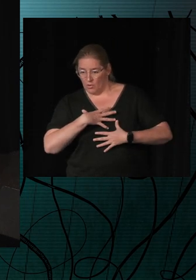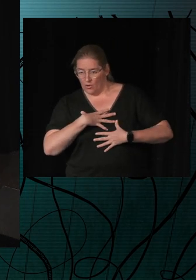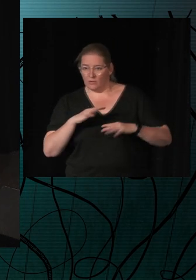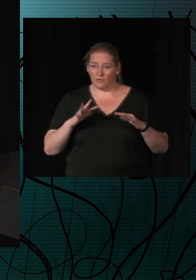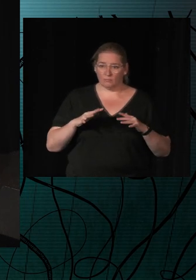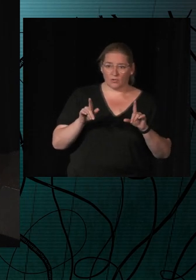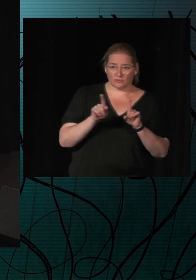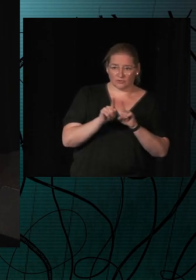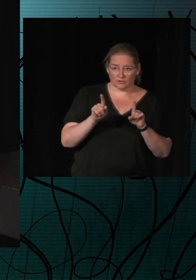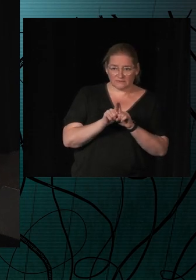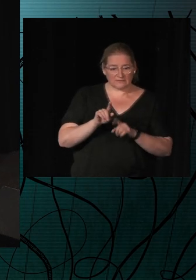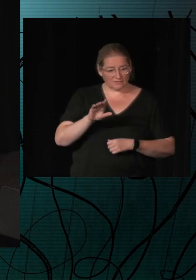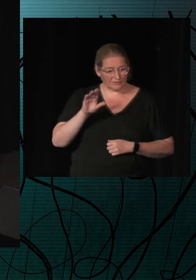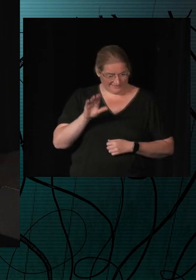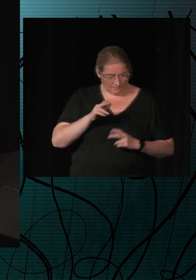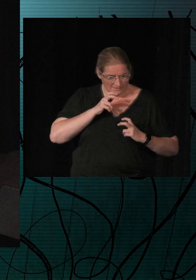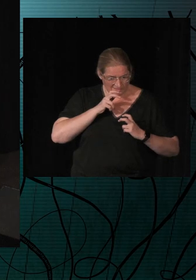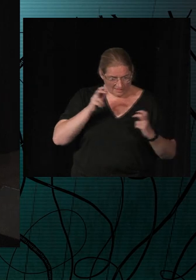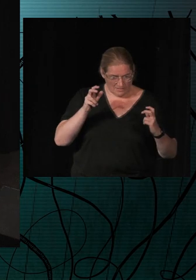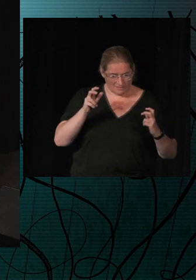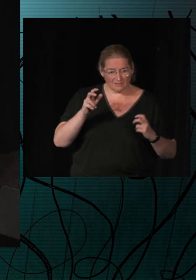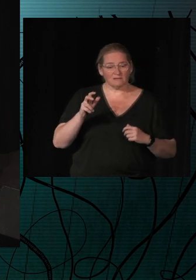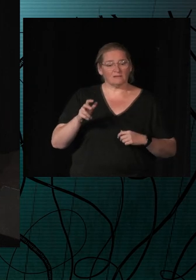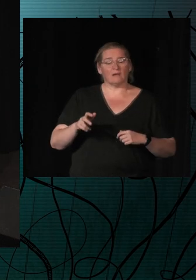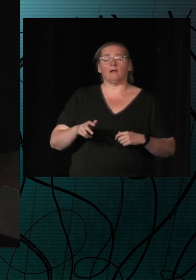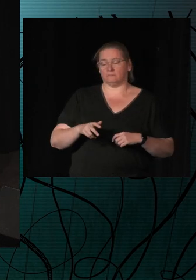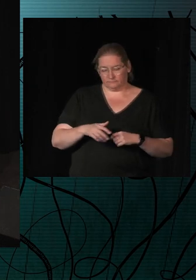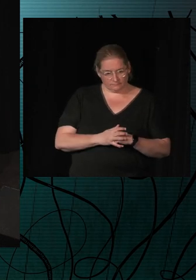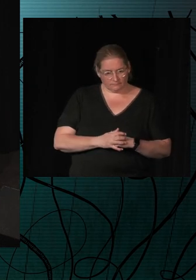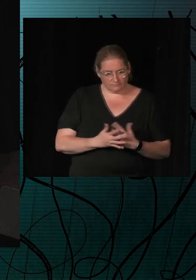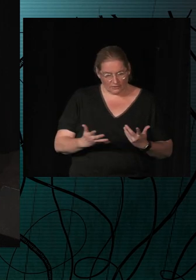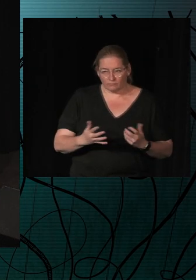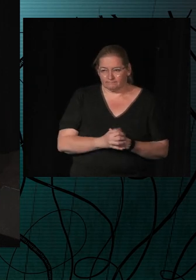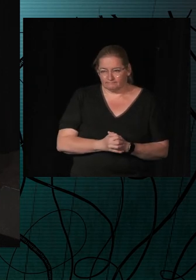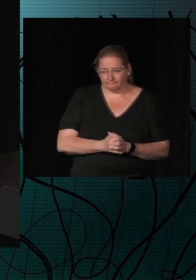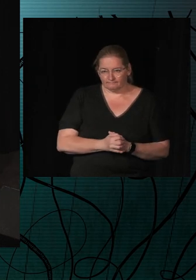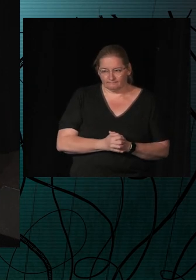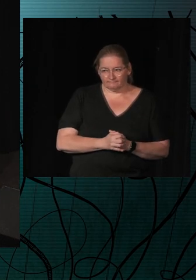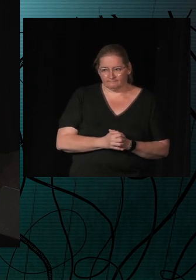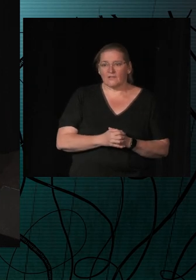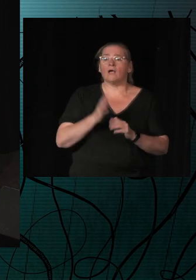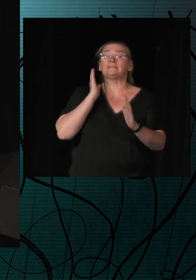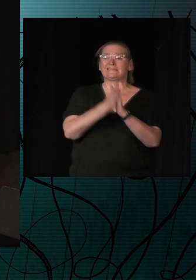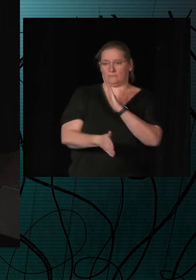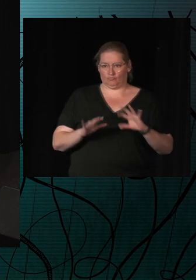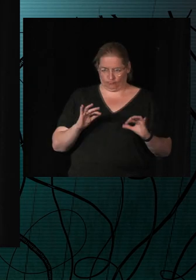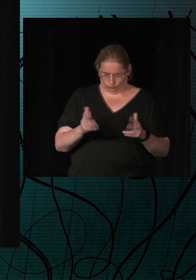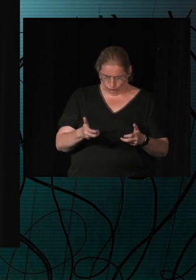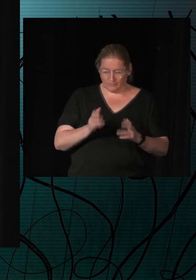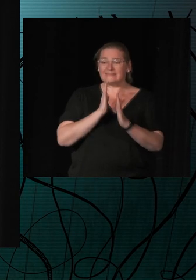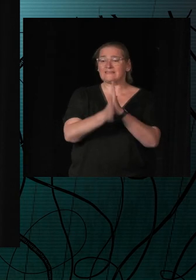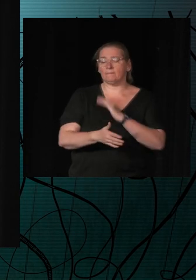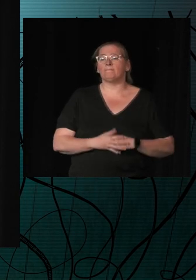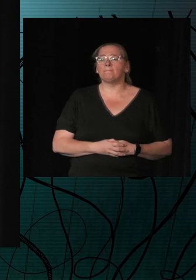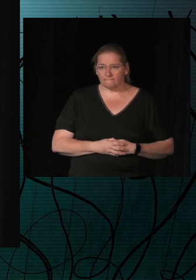streaming qu'on va essayer de de détailler tranquillement mais c'est aussi tout un objet de la peur sous une veine plus